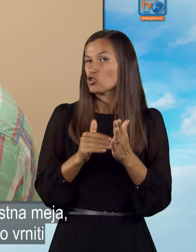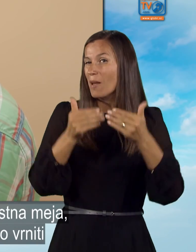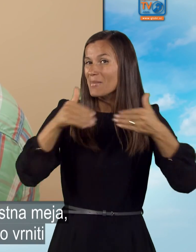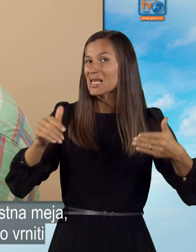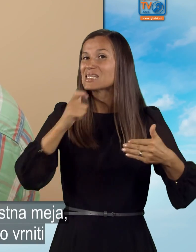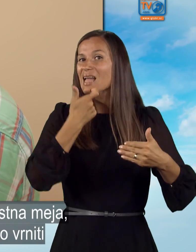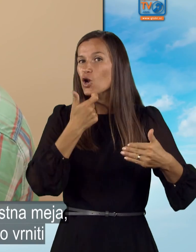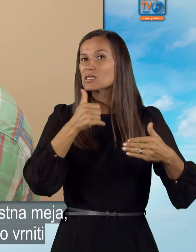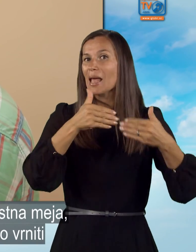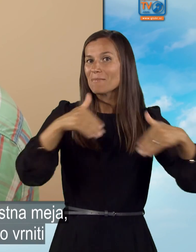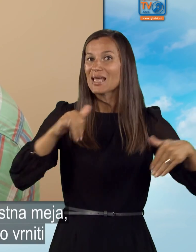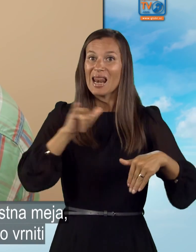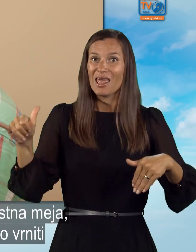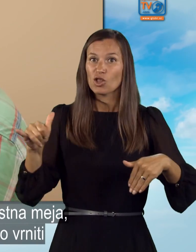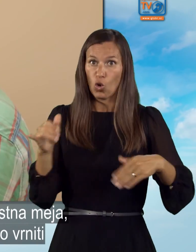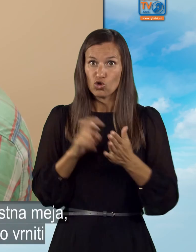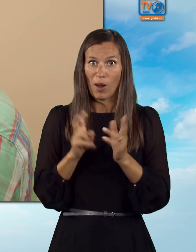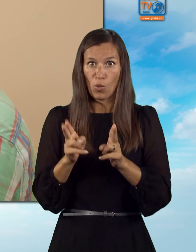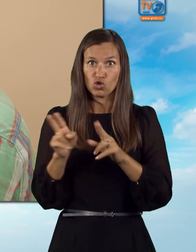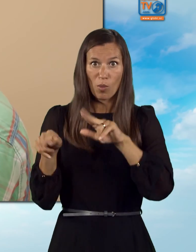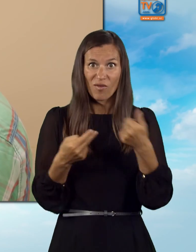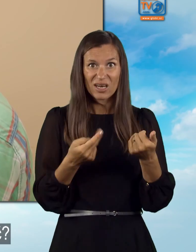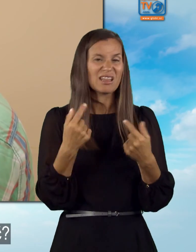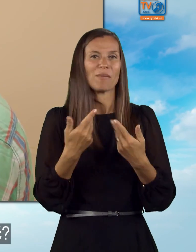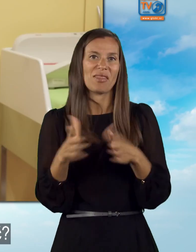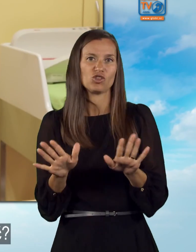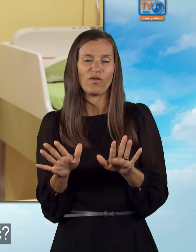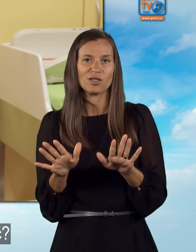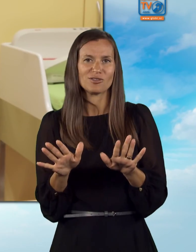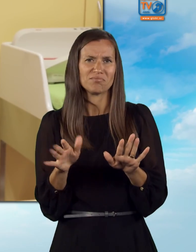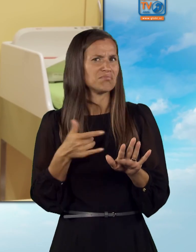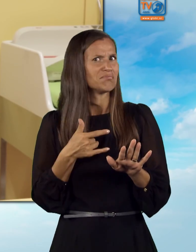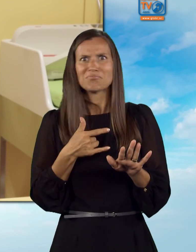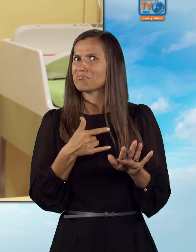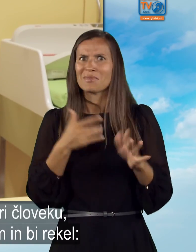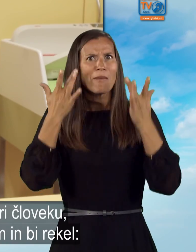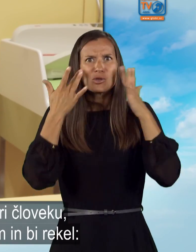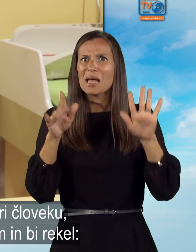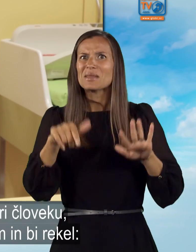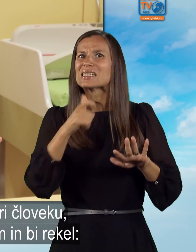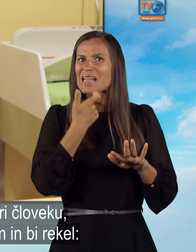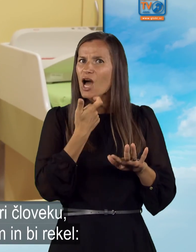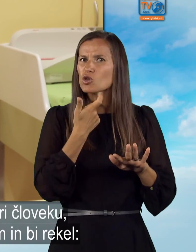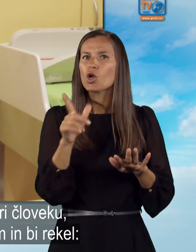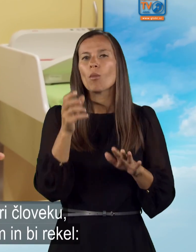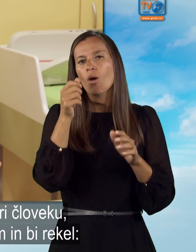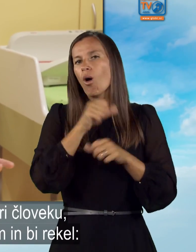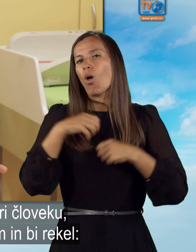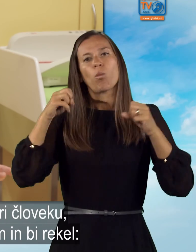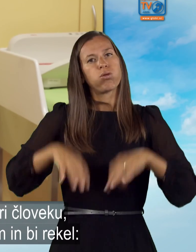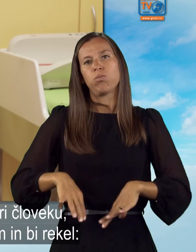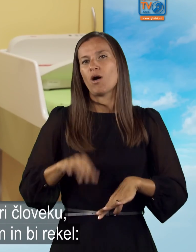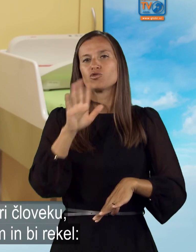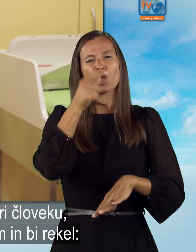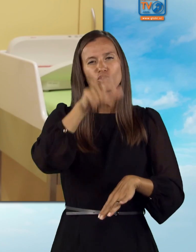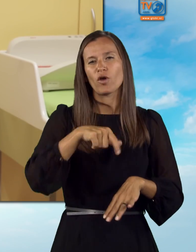let, starostna meja, kjer je še možno povrniti ali pa ne več potem? Ne poznam te starosti, ko bi obupal nad